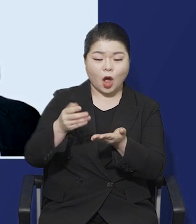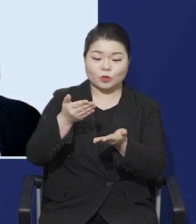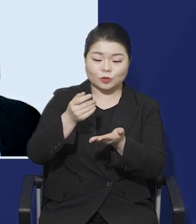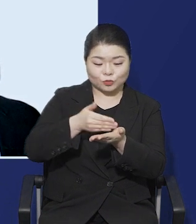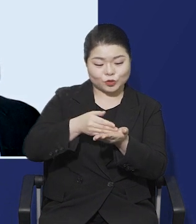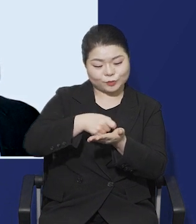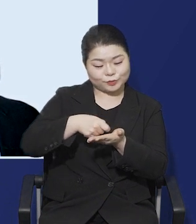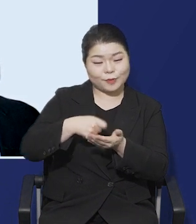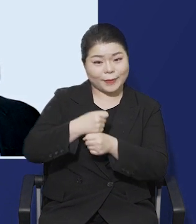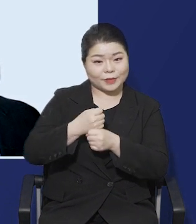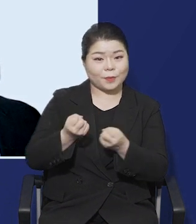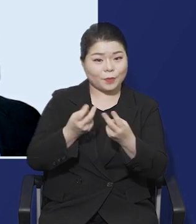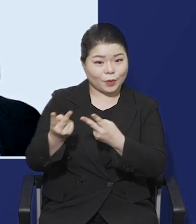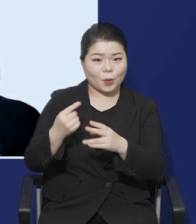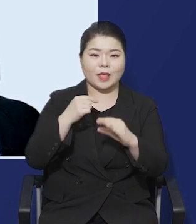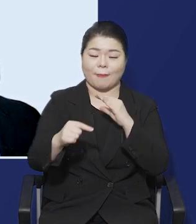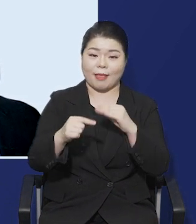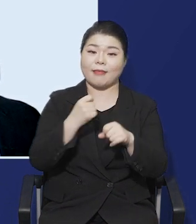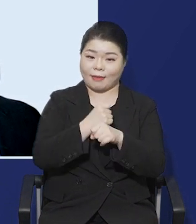등을 이메일을 통해서